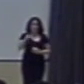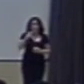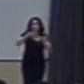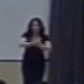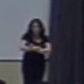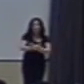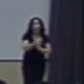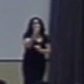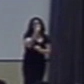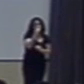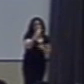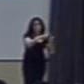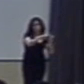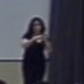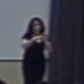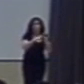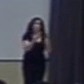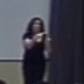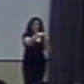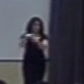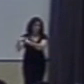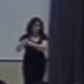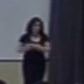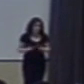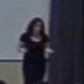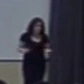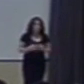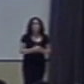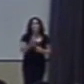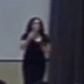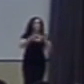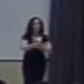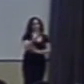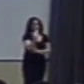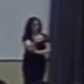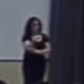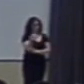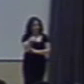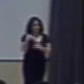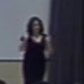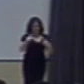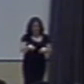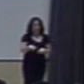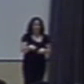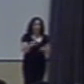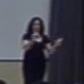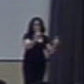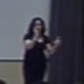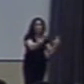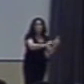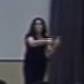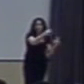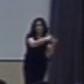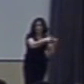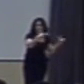vegada el que es diu és que, malgrat hi ha un percentatge de joves que està veient menys la televisió, de fet, el